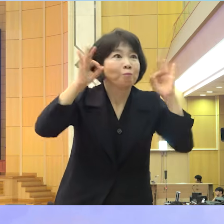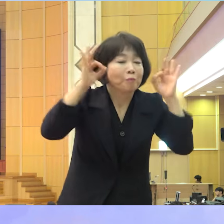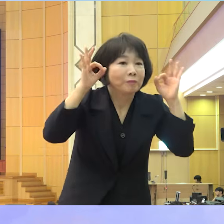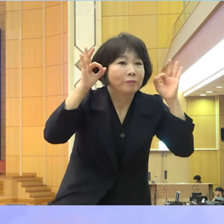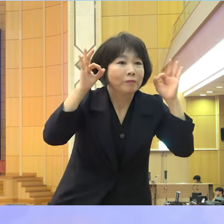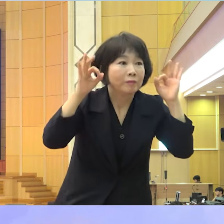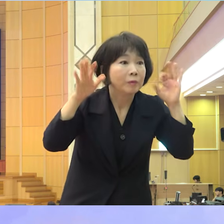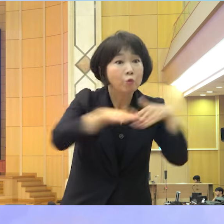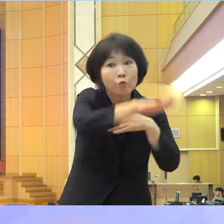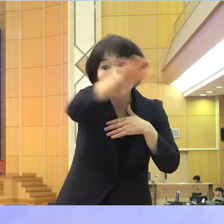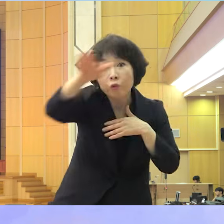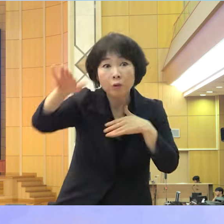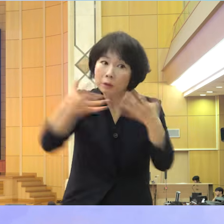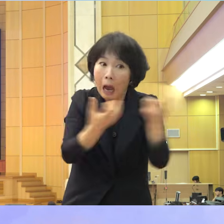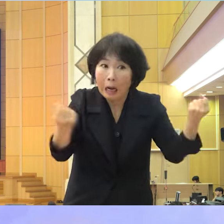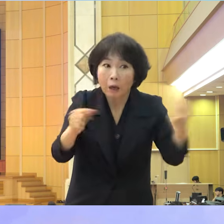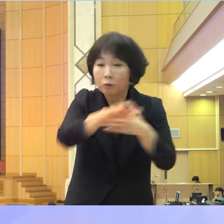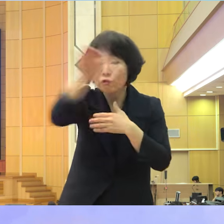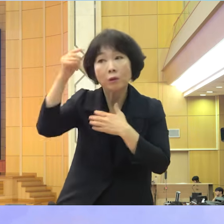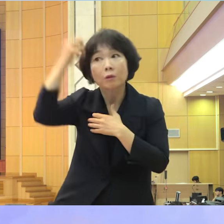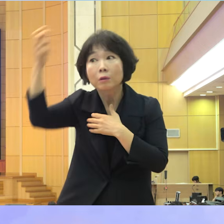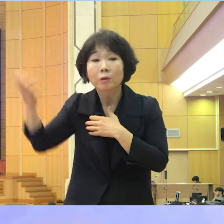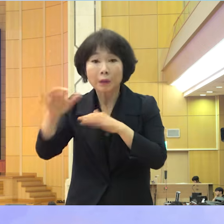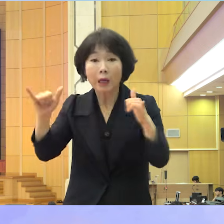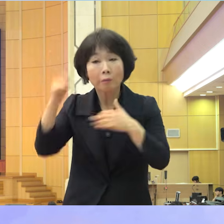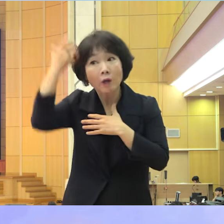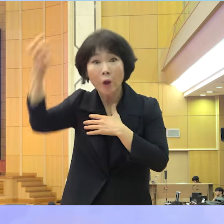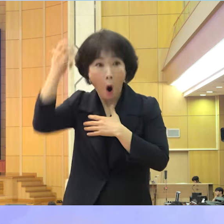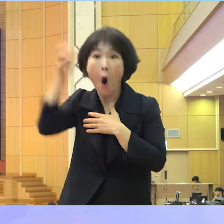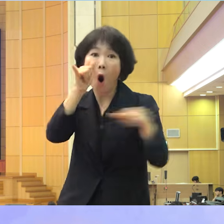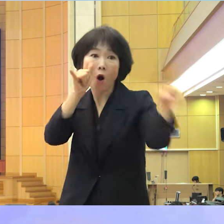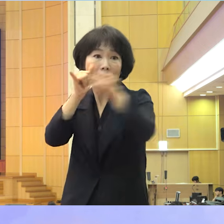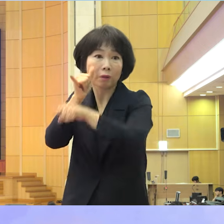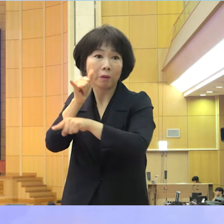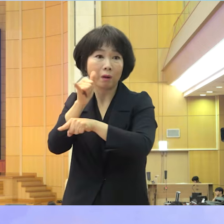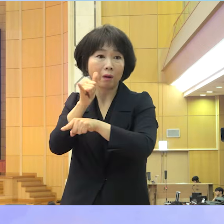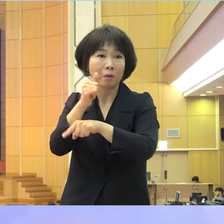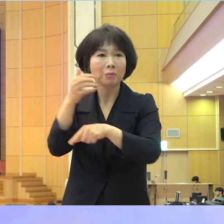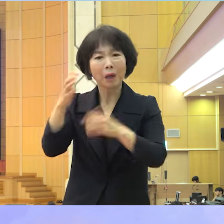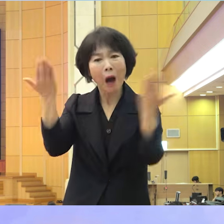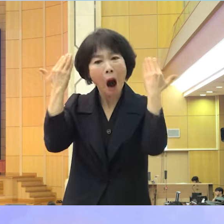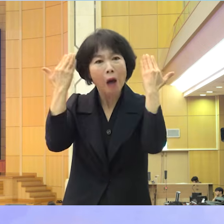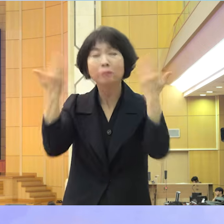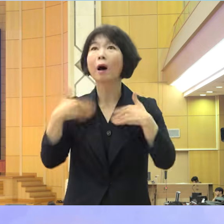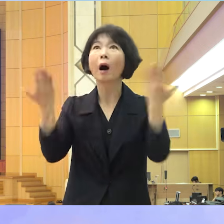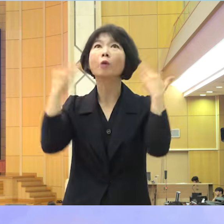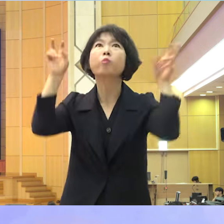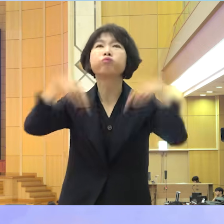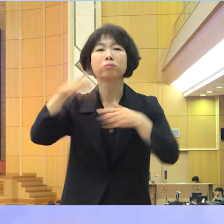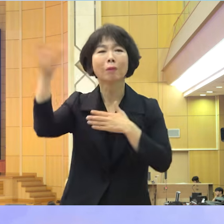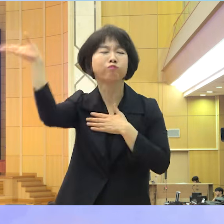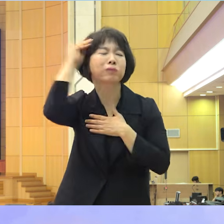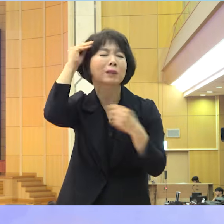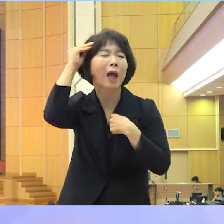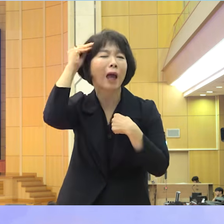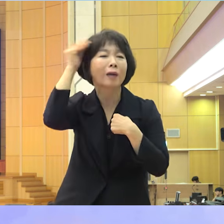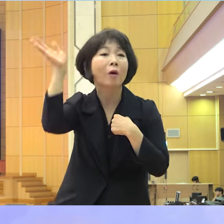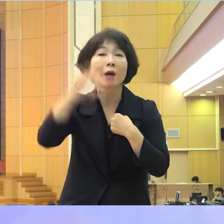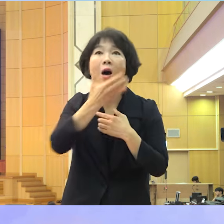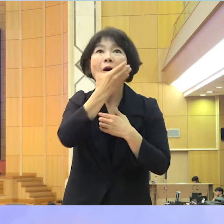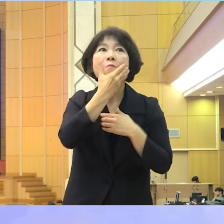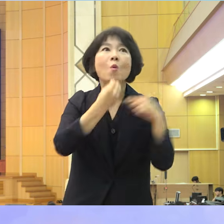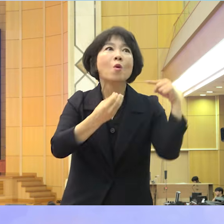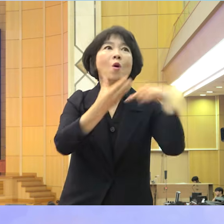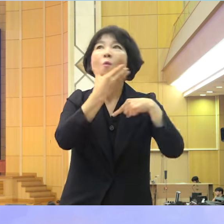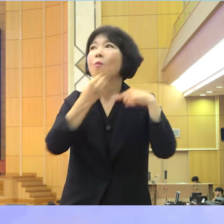영혼이 있기 때문에 아무리 배움이 없고 아무리 어리석고 아무리 충청도 말로 멍청하다 하더라도 복을